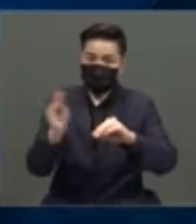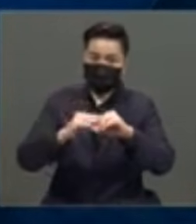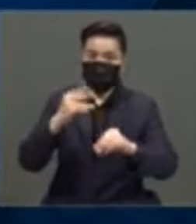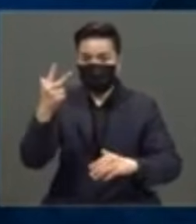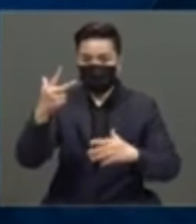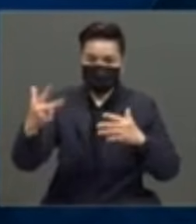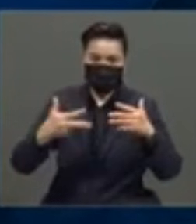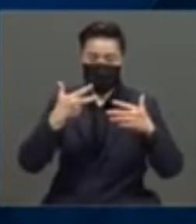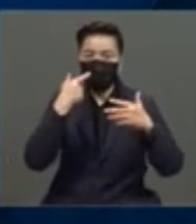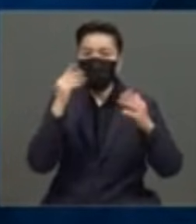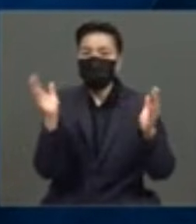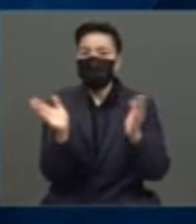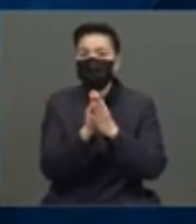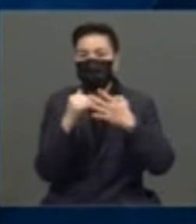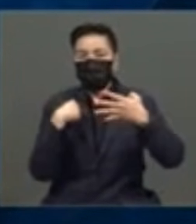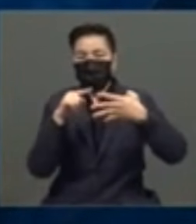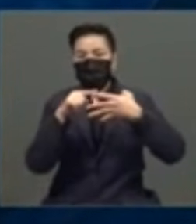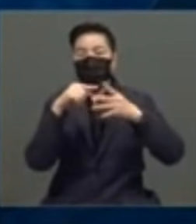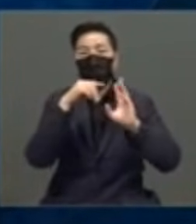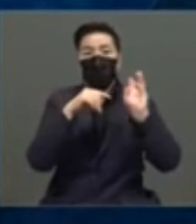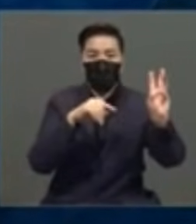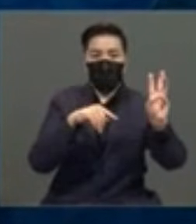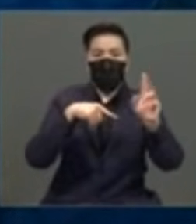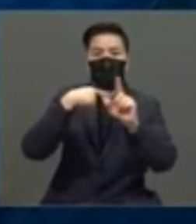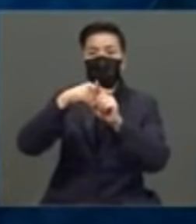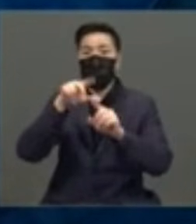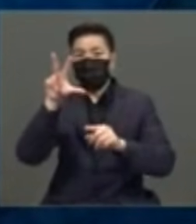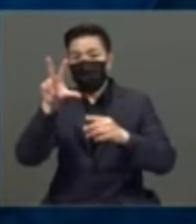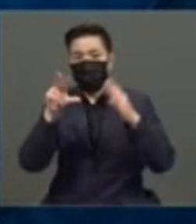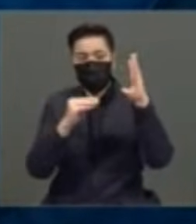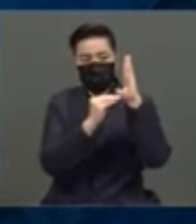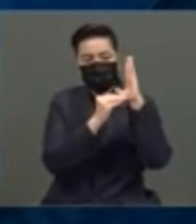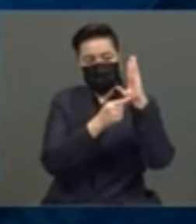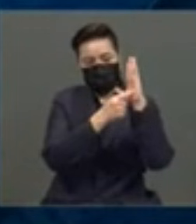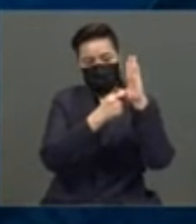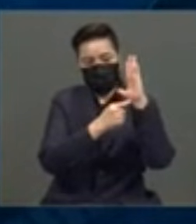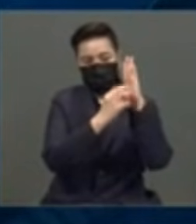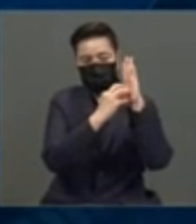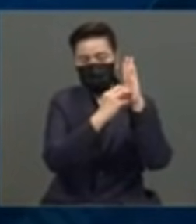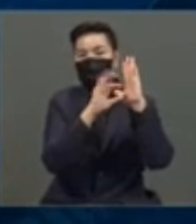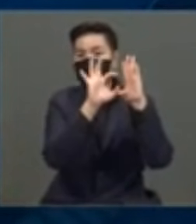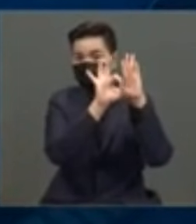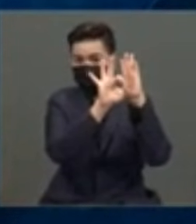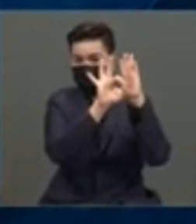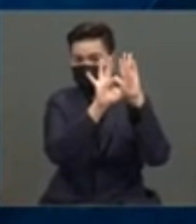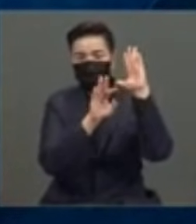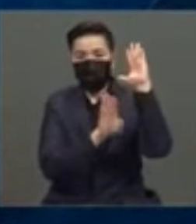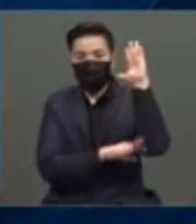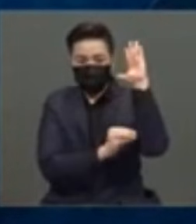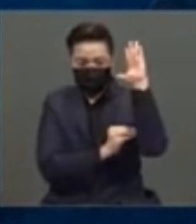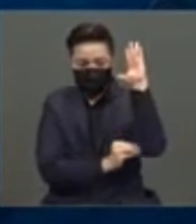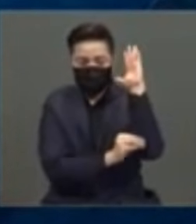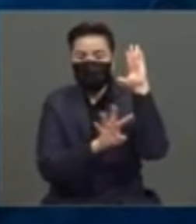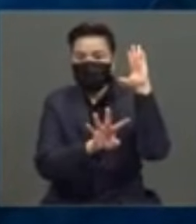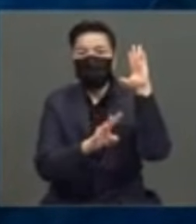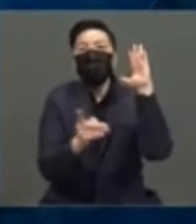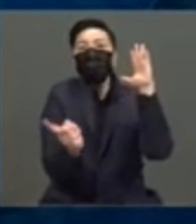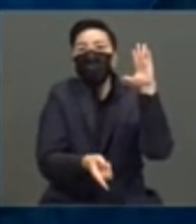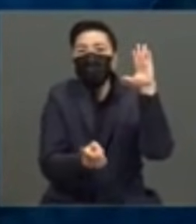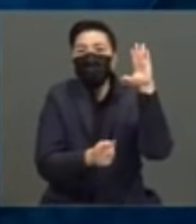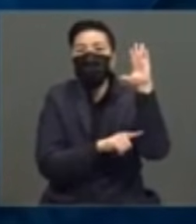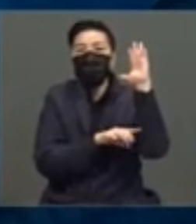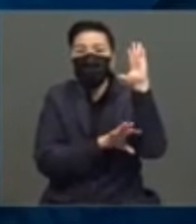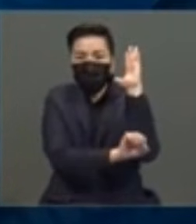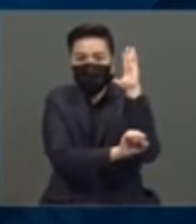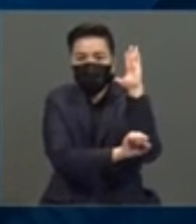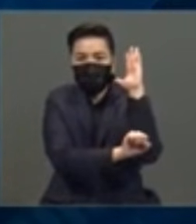านะครับเท่ากับว่าตรงนี้มี6บวก3เป็น9จังหวัดที่อยู่ในส่วนกลางส่วน4จังหวัดยังเหมือนเดิมครับก็คือส